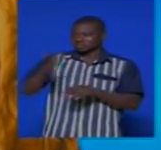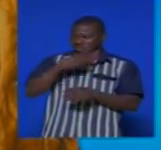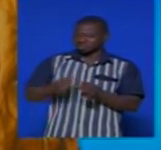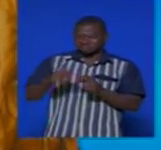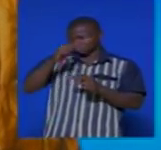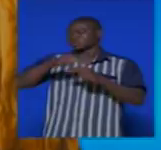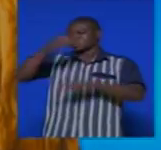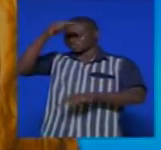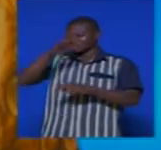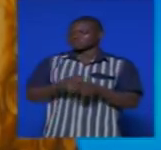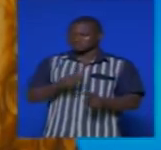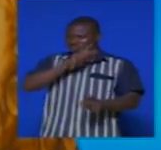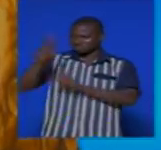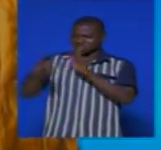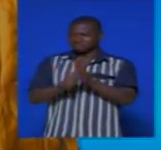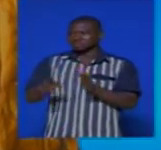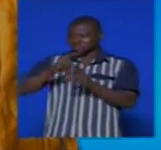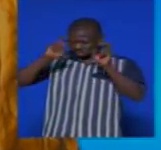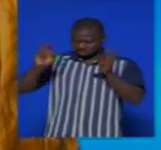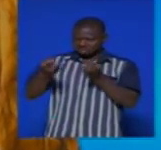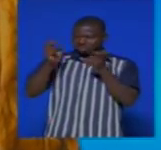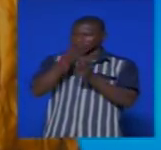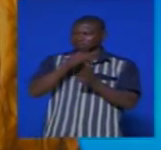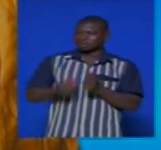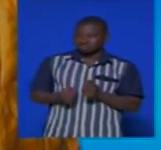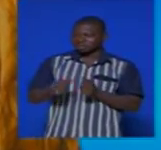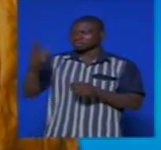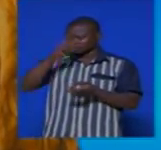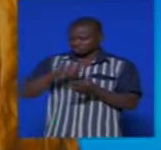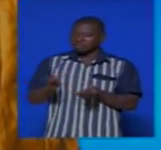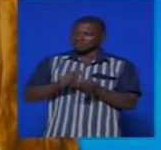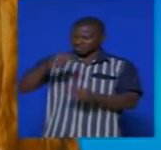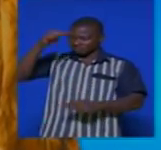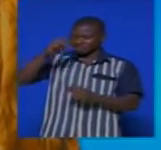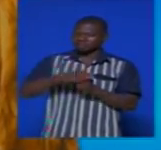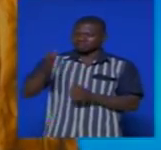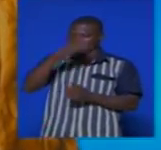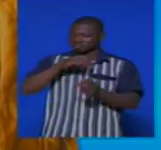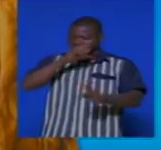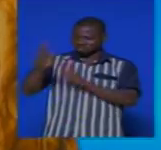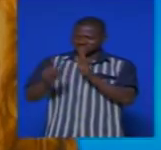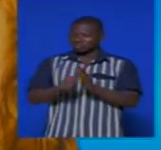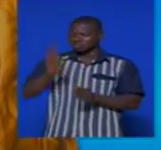niveau national, dividende démographique au Burkina Faso, faire la planification familiale une